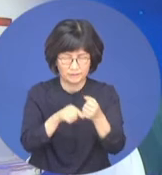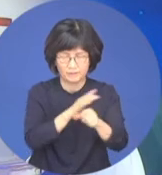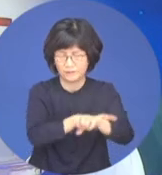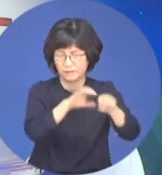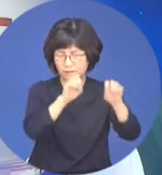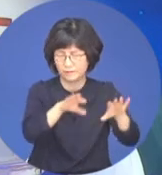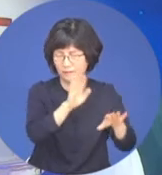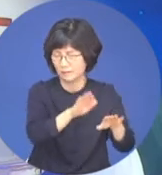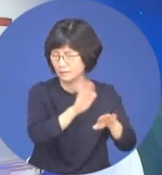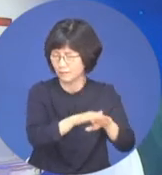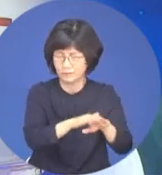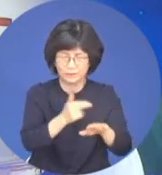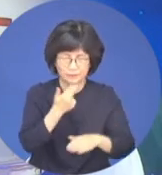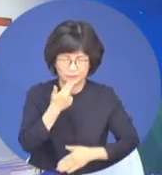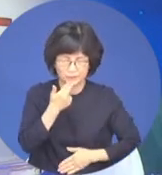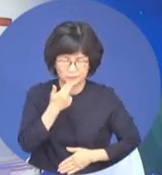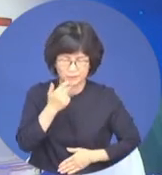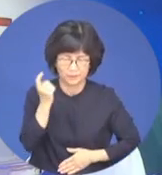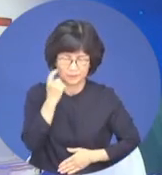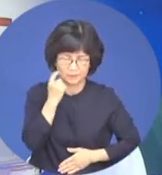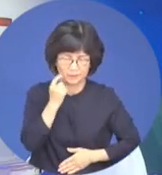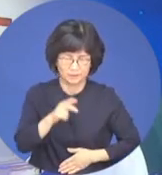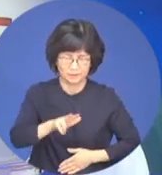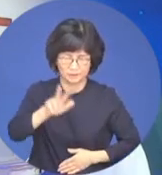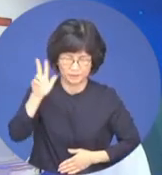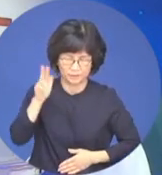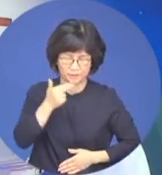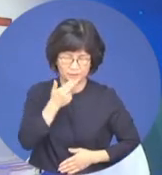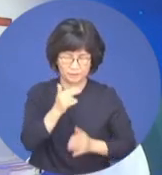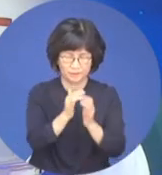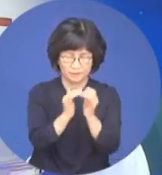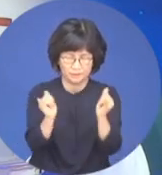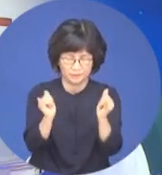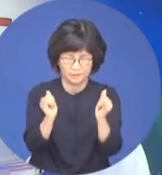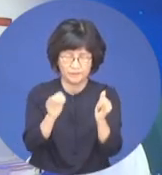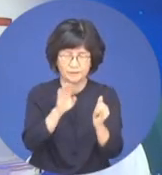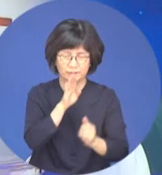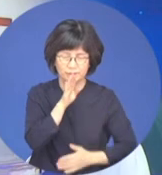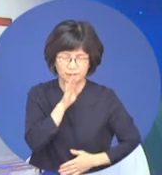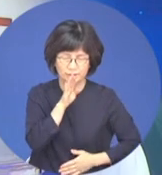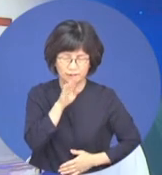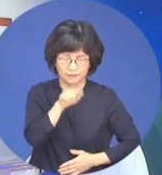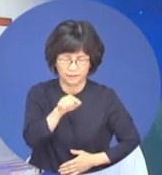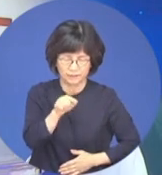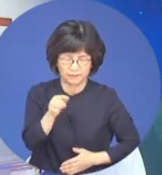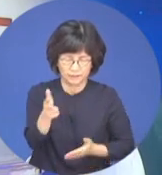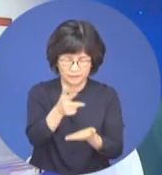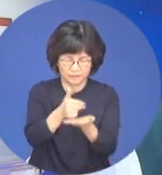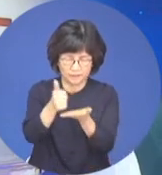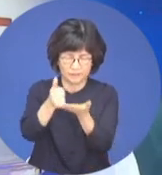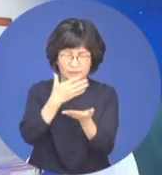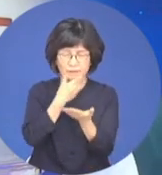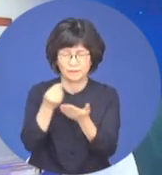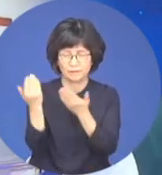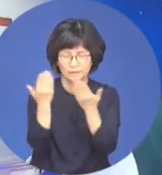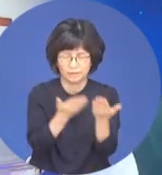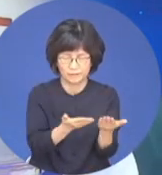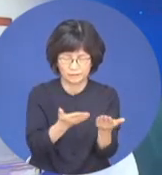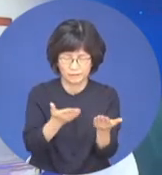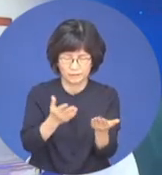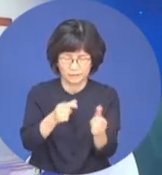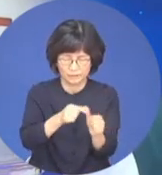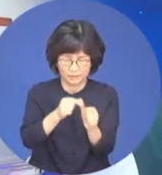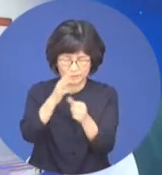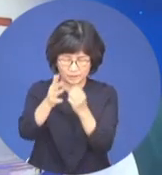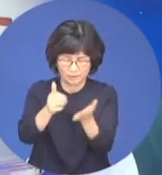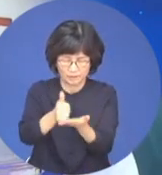아니하며 거짓 맹세하지 아니하는 자는 자로다. 그는 여호와께 복을 받고 구원의 하나님께